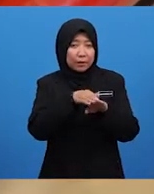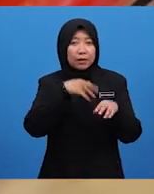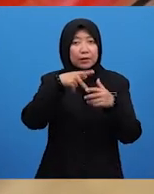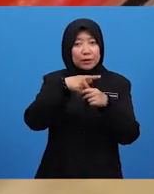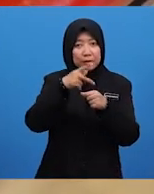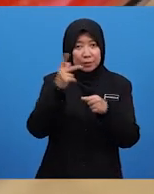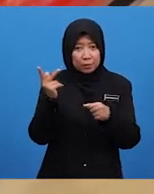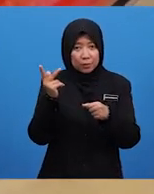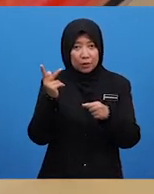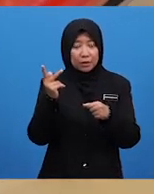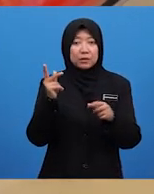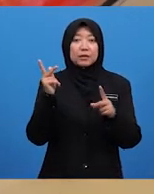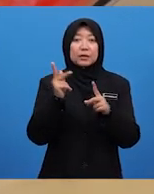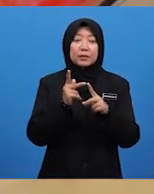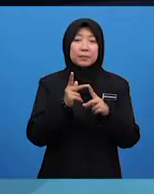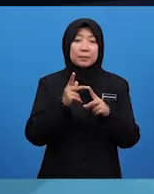mesin ke benang.